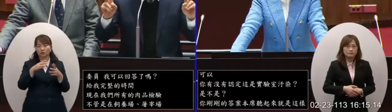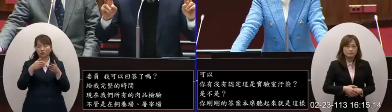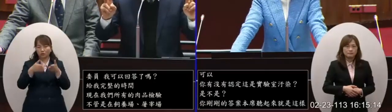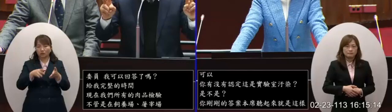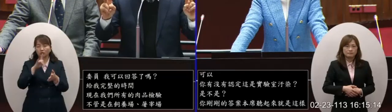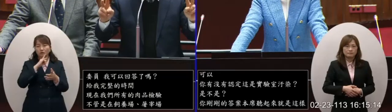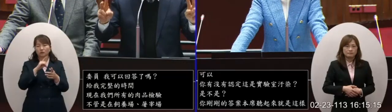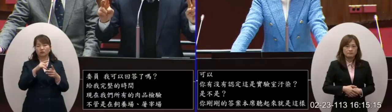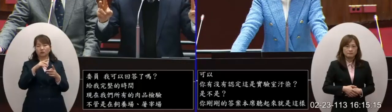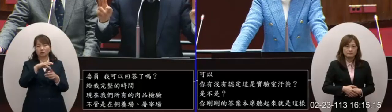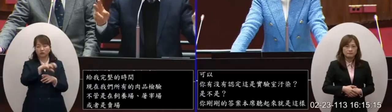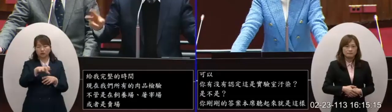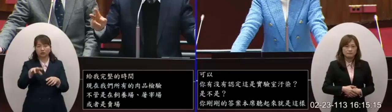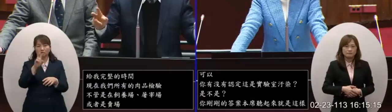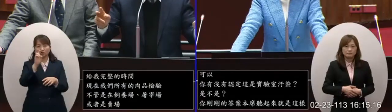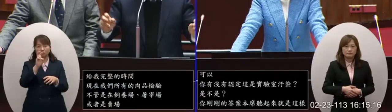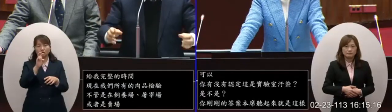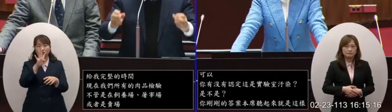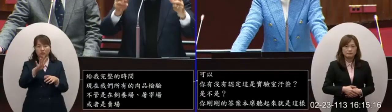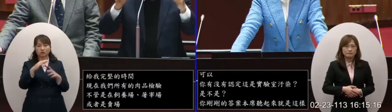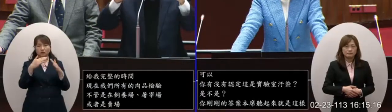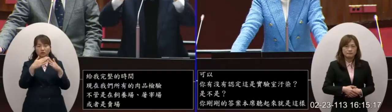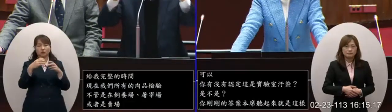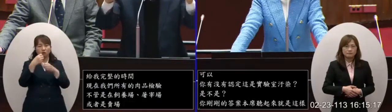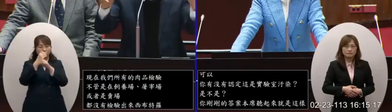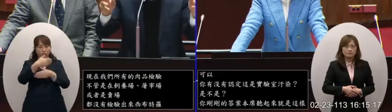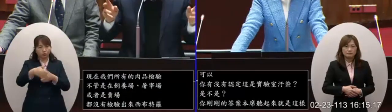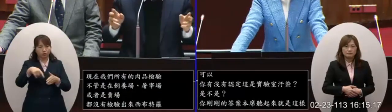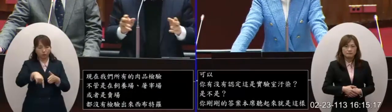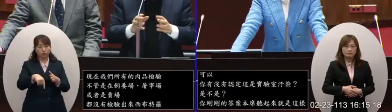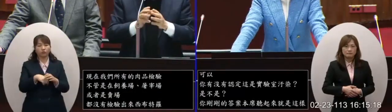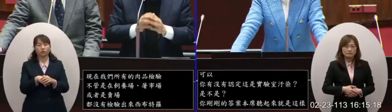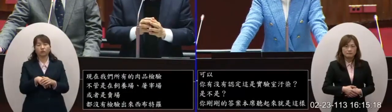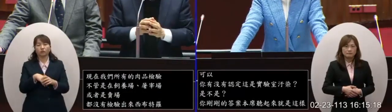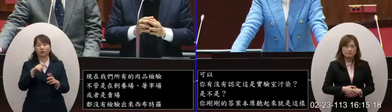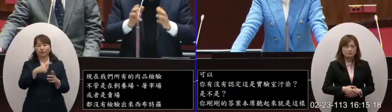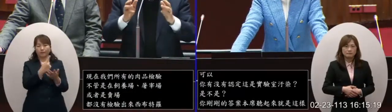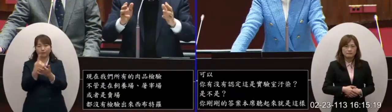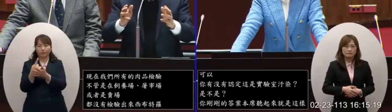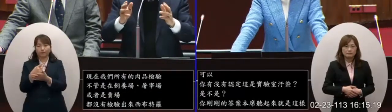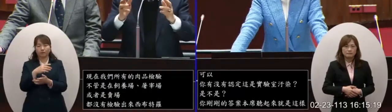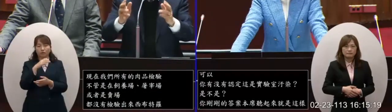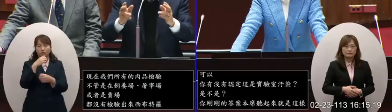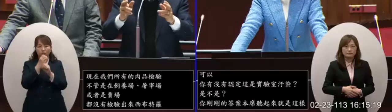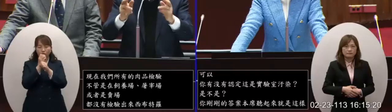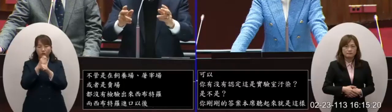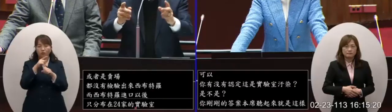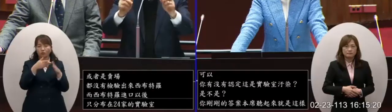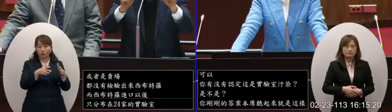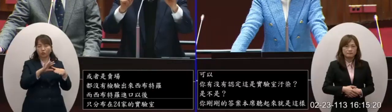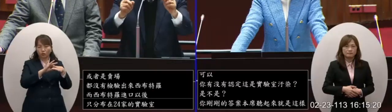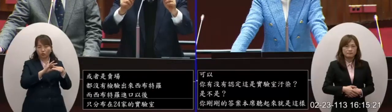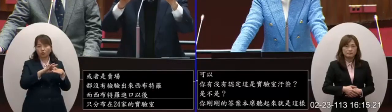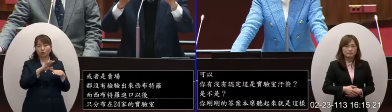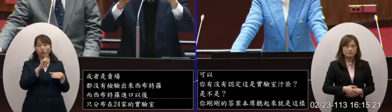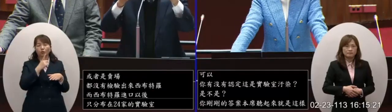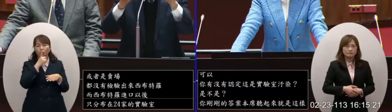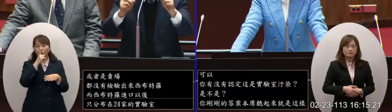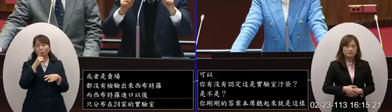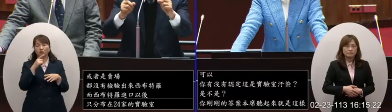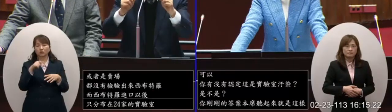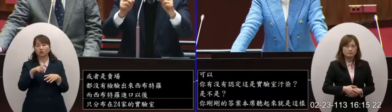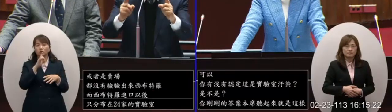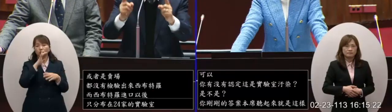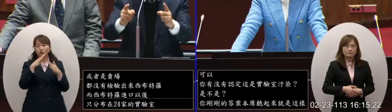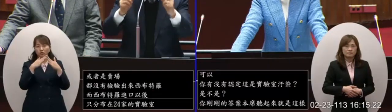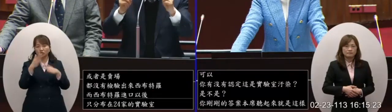在24家的实验室，那而且所有的检验猪肉有的就只有在